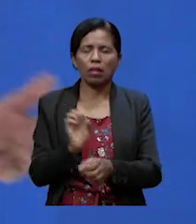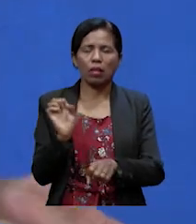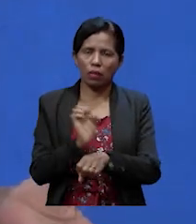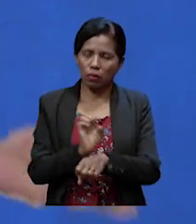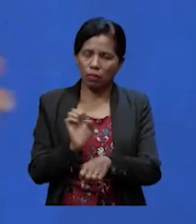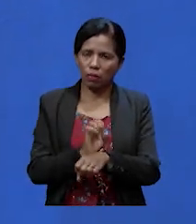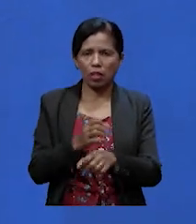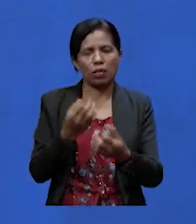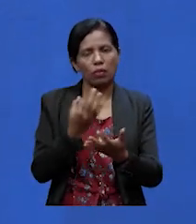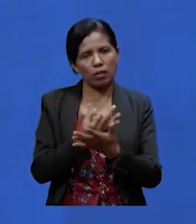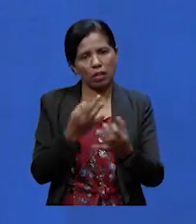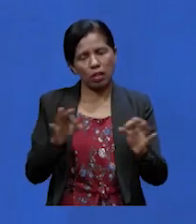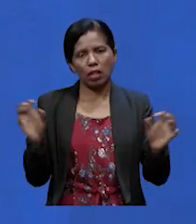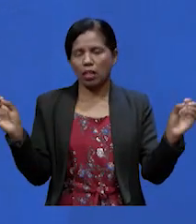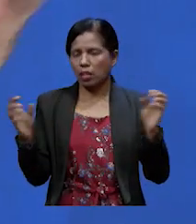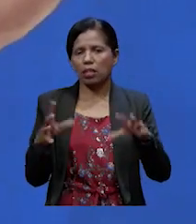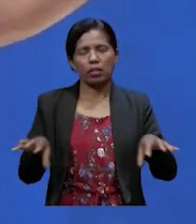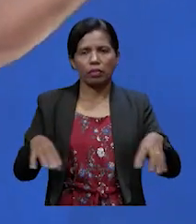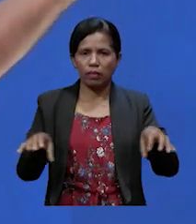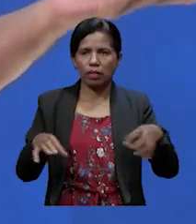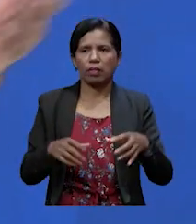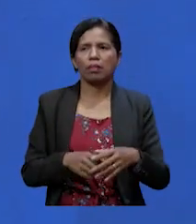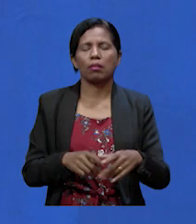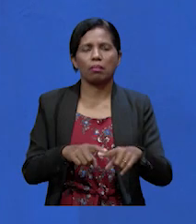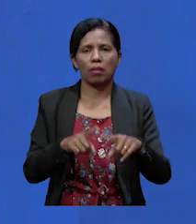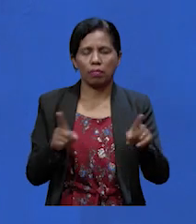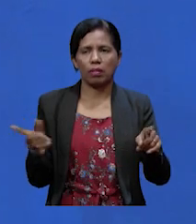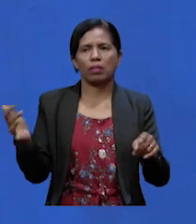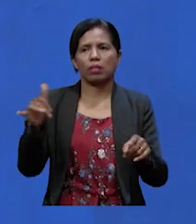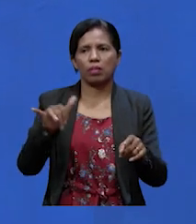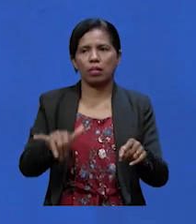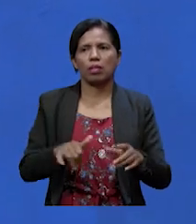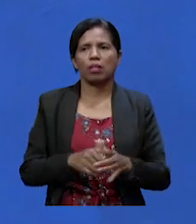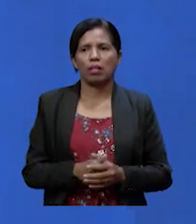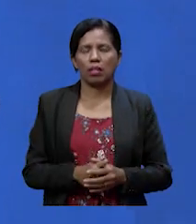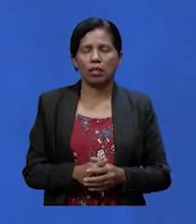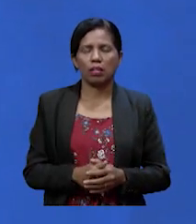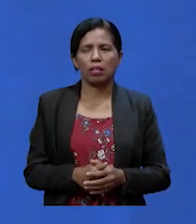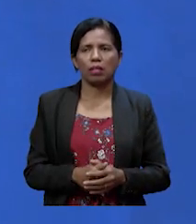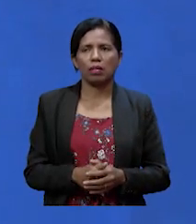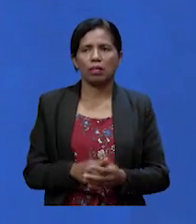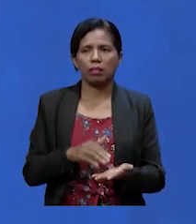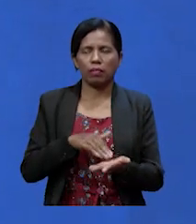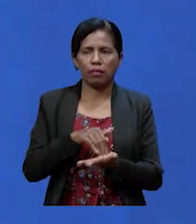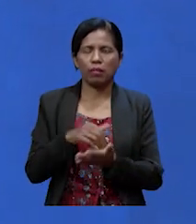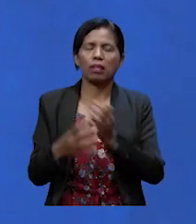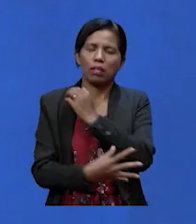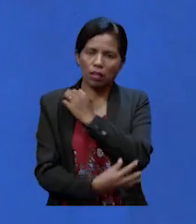problema lah ia servis, lah ia berdiri, macam sini, macam sini kuit like susah